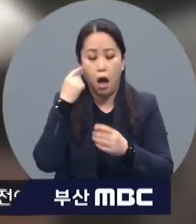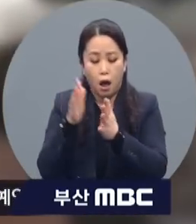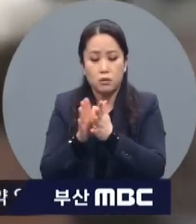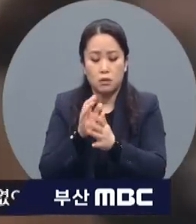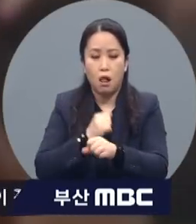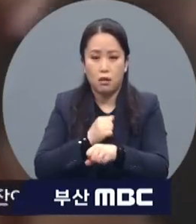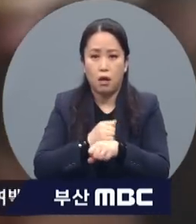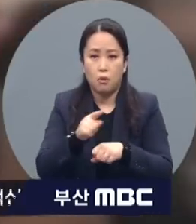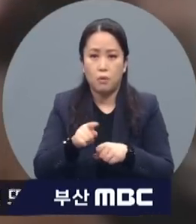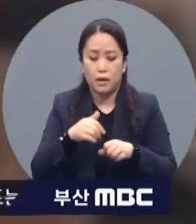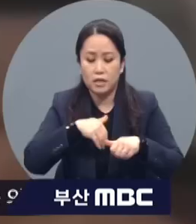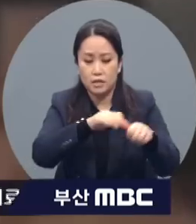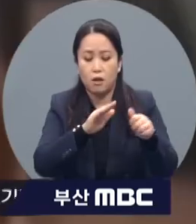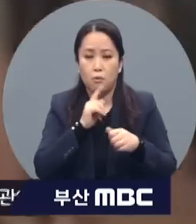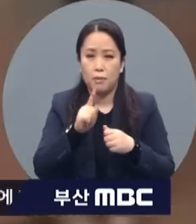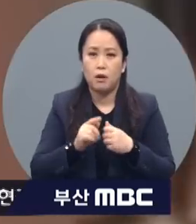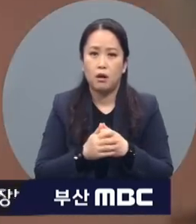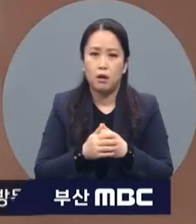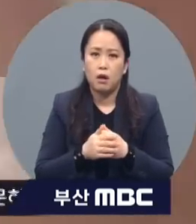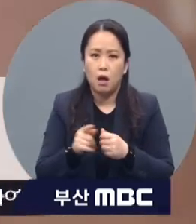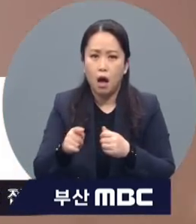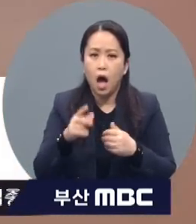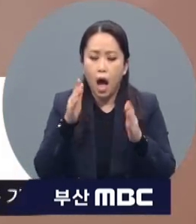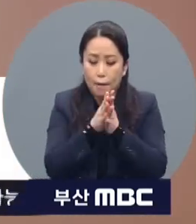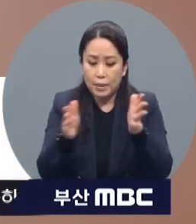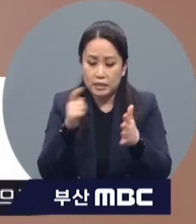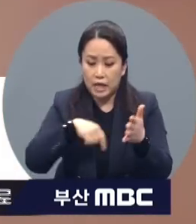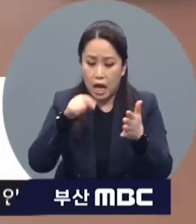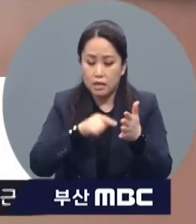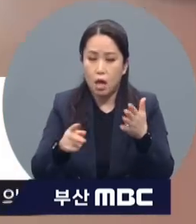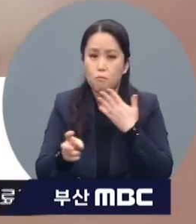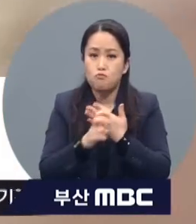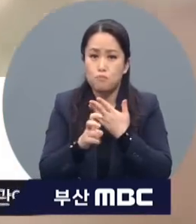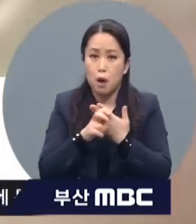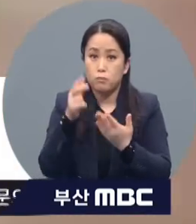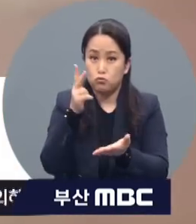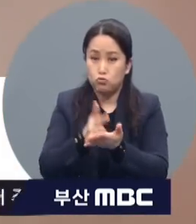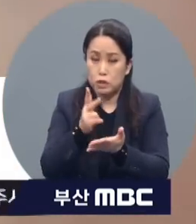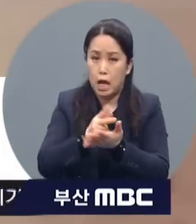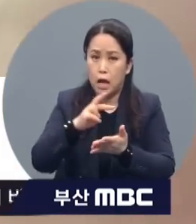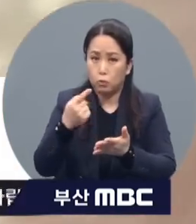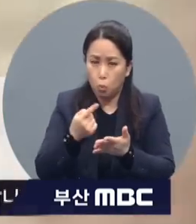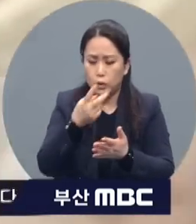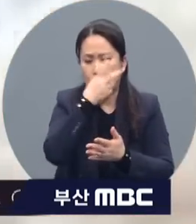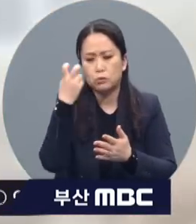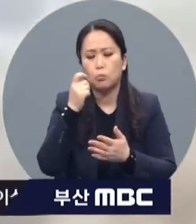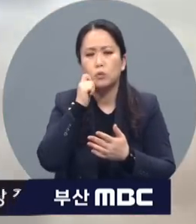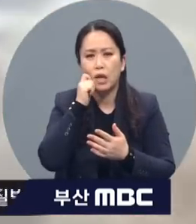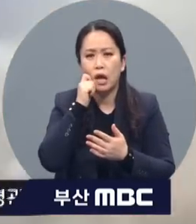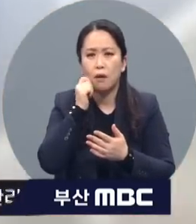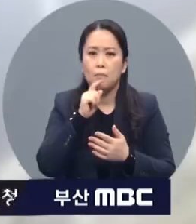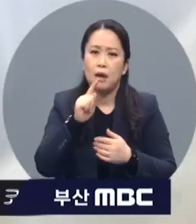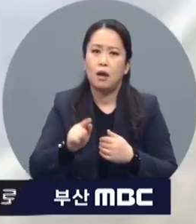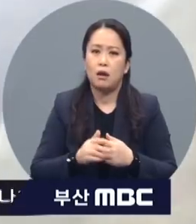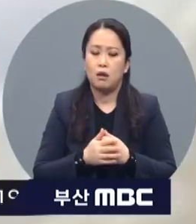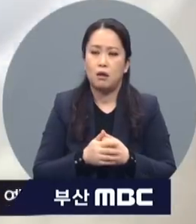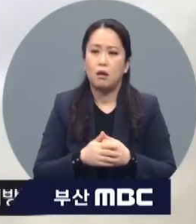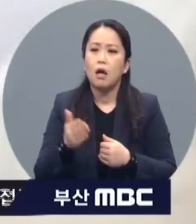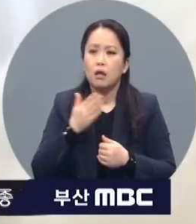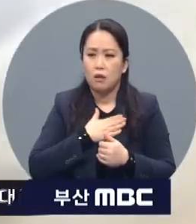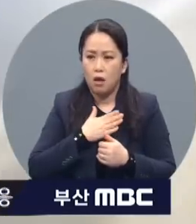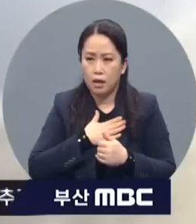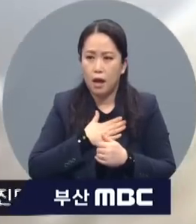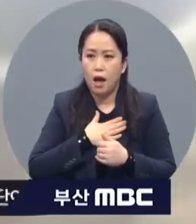아파트 내 불법 주차도 폭주로 인한 굉음도 단속이 어렵다는 게 경찰 입장입니다. 더 이상 저희들이